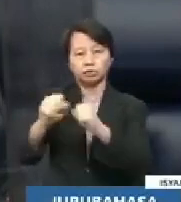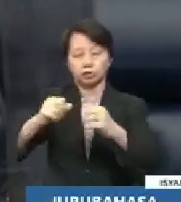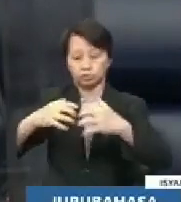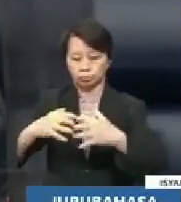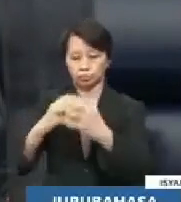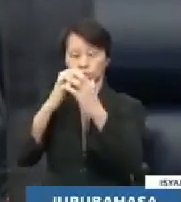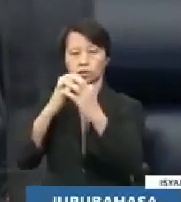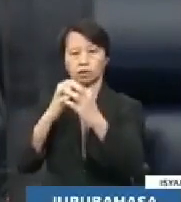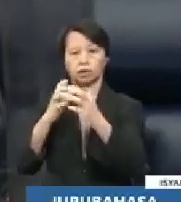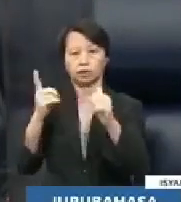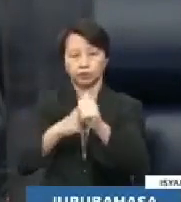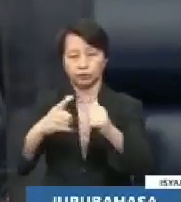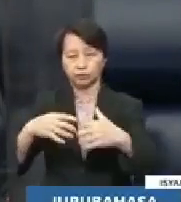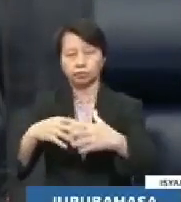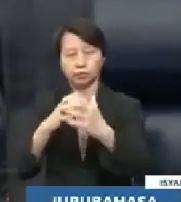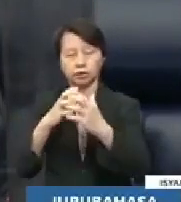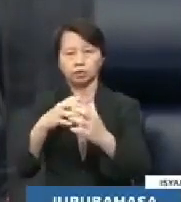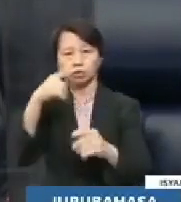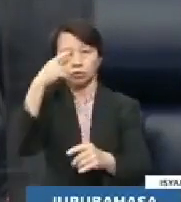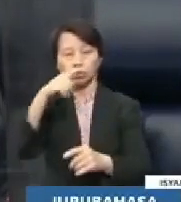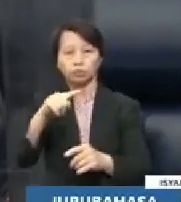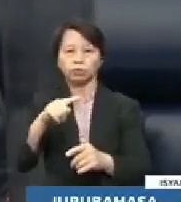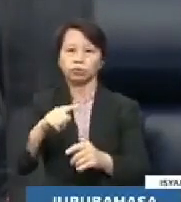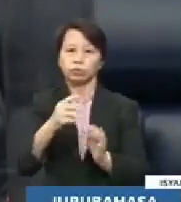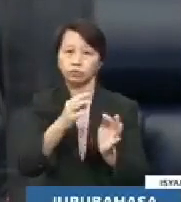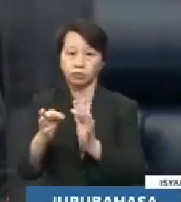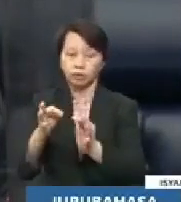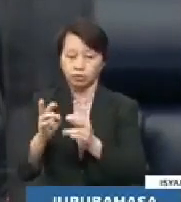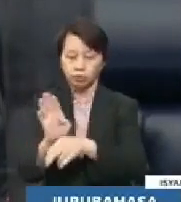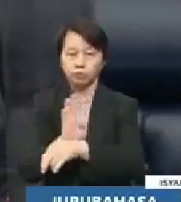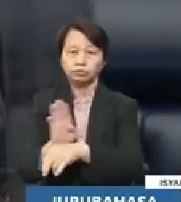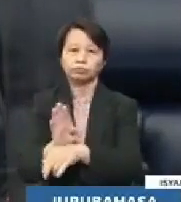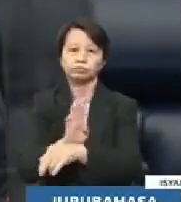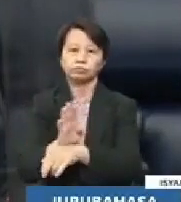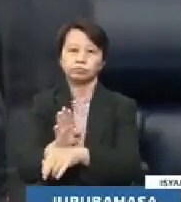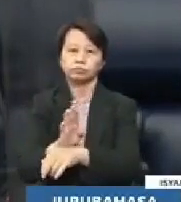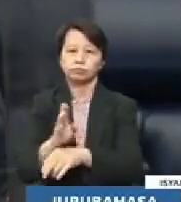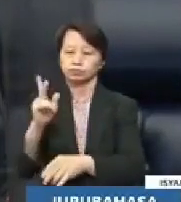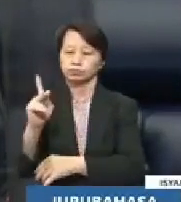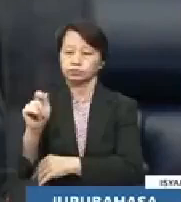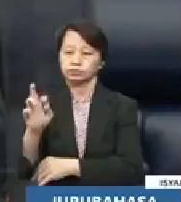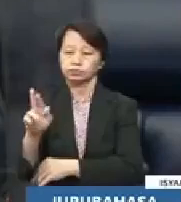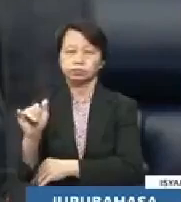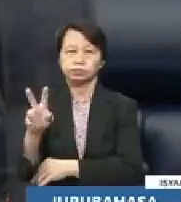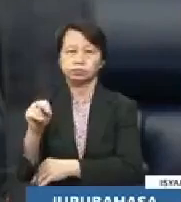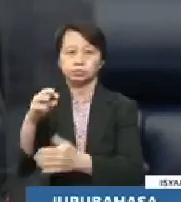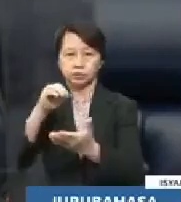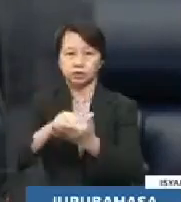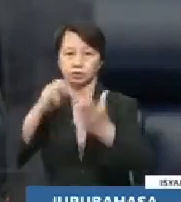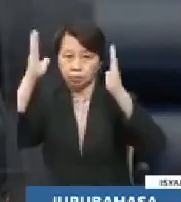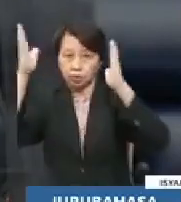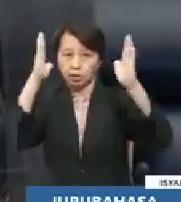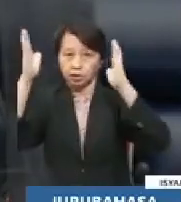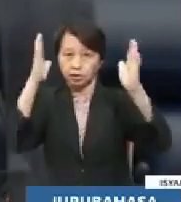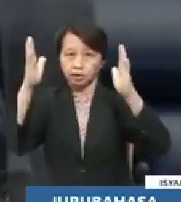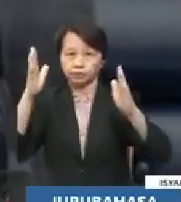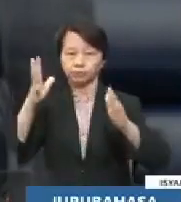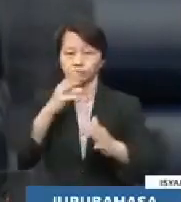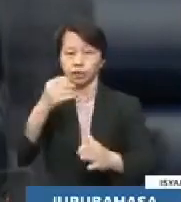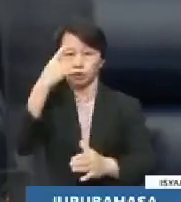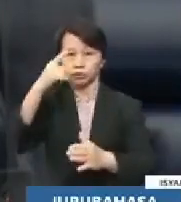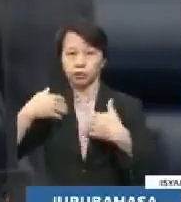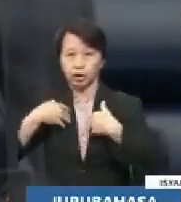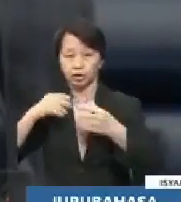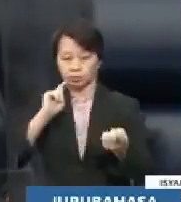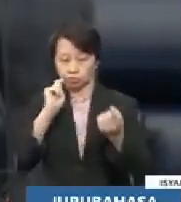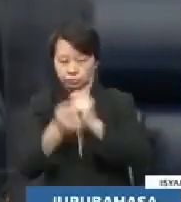membangunkan fasa pembangunan bagi urusniaga kabel di tekad negara dan soal